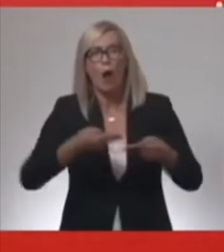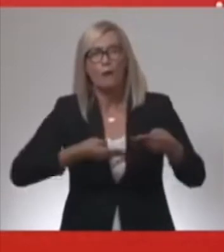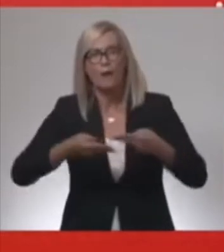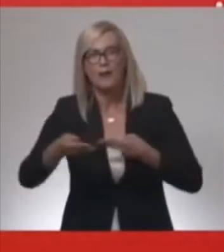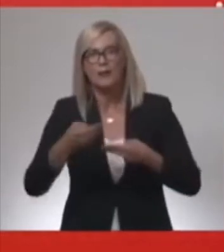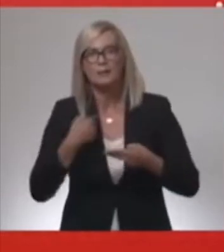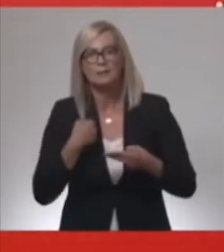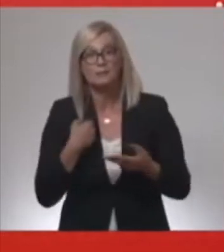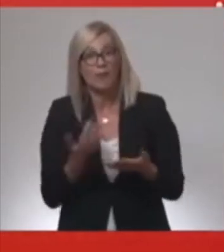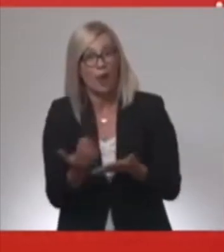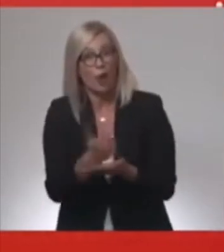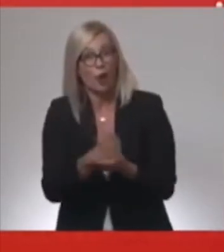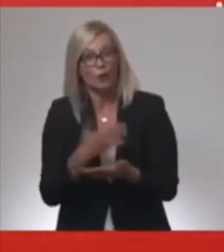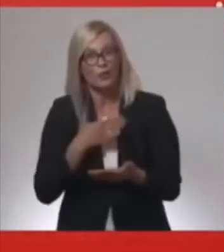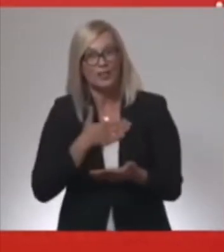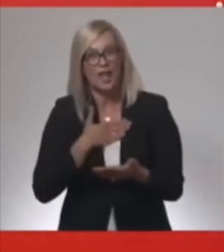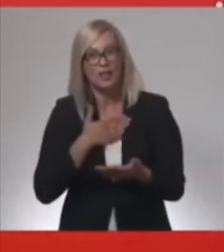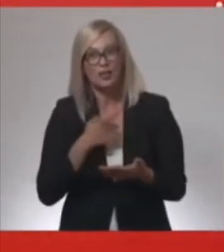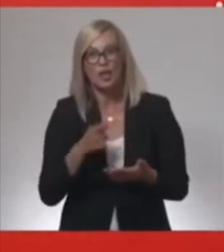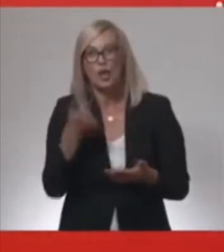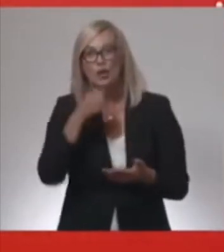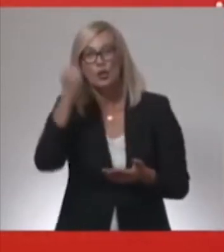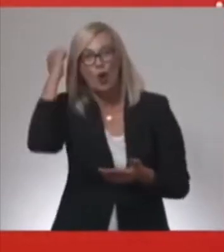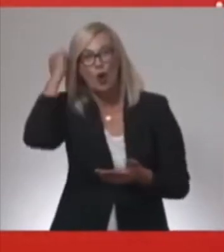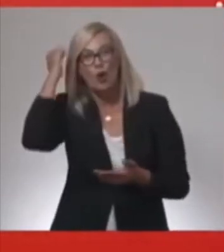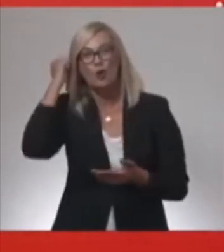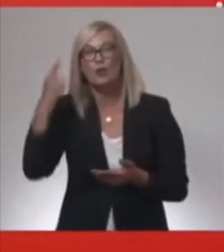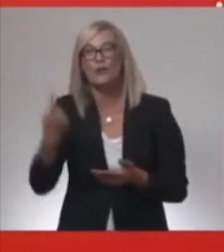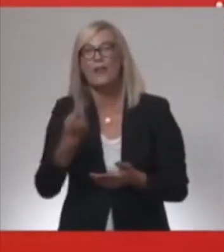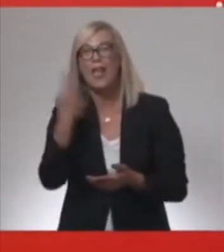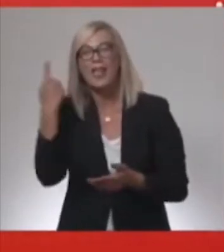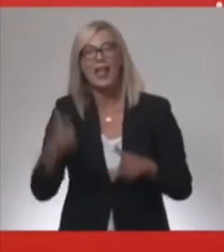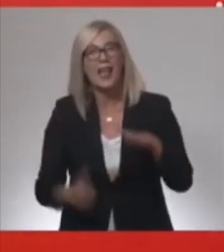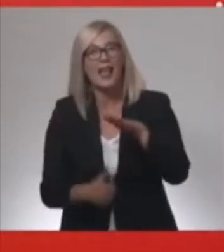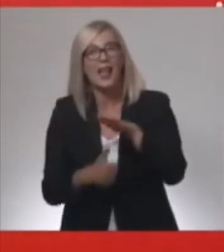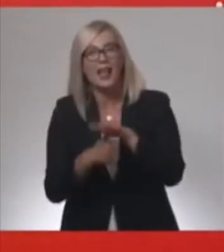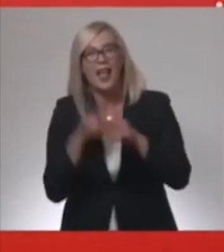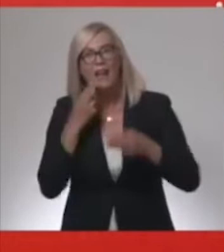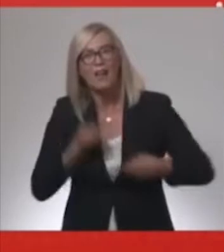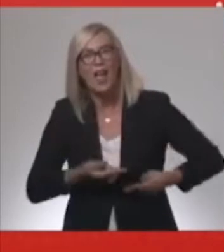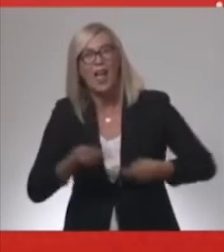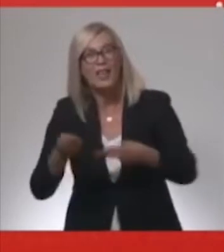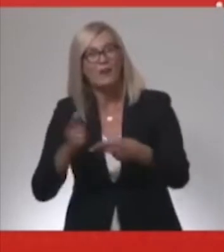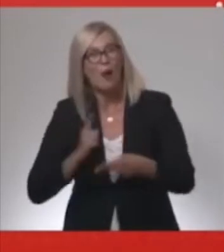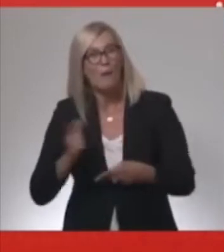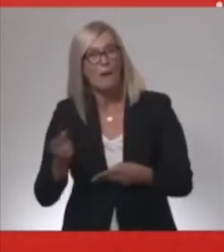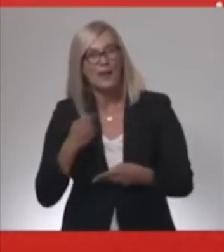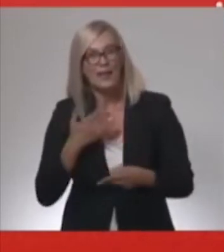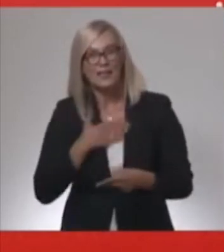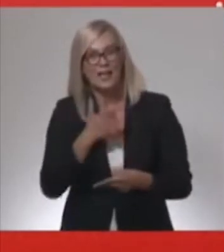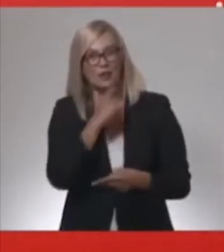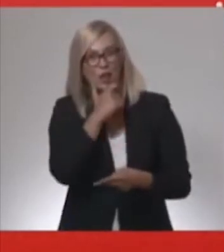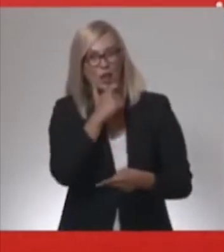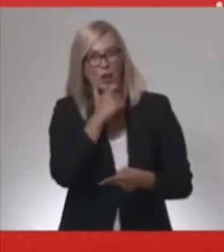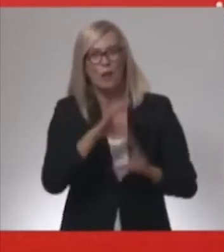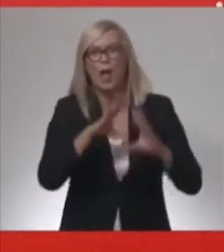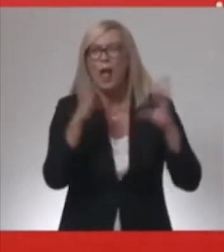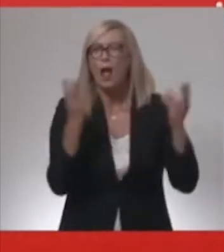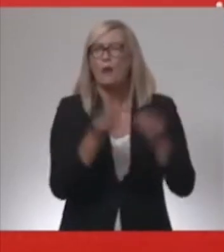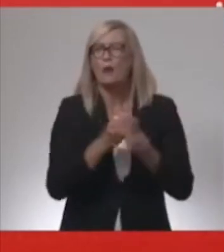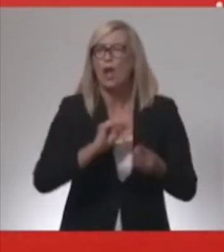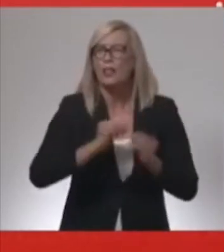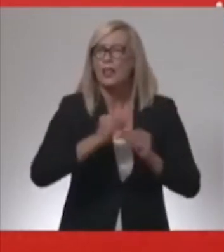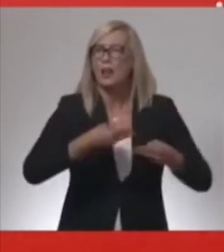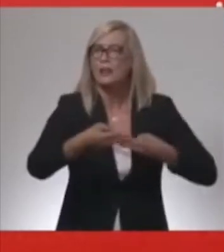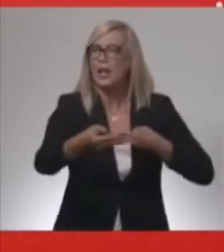shkëmbim ne po bëjmë edhe një suficit të madh në fitimin ton, ku Kosova është një nga partneret tonë të eksportit, shumë të rëndësishëm për